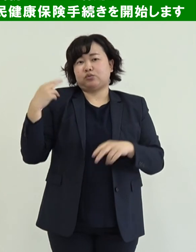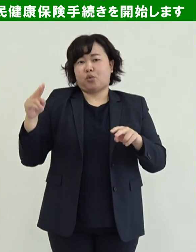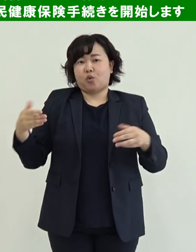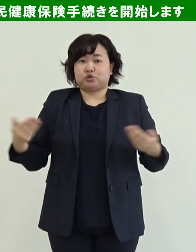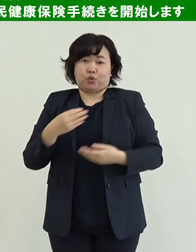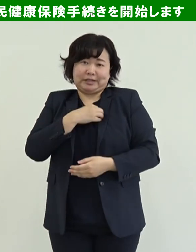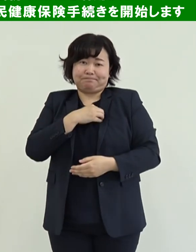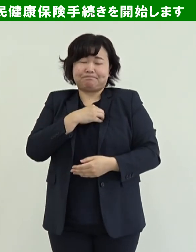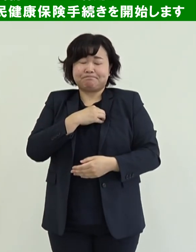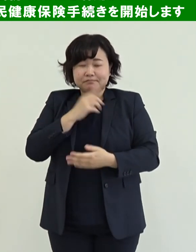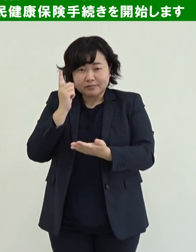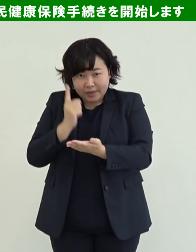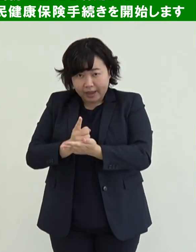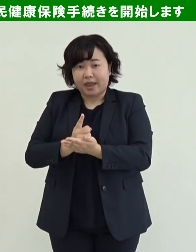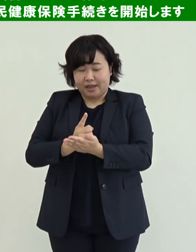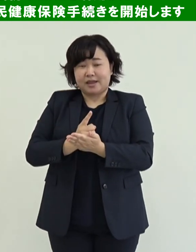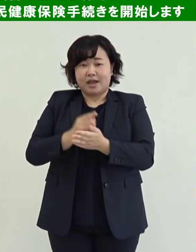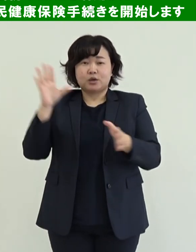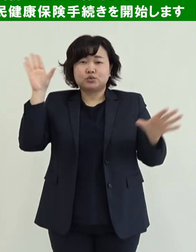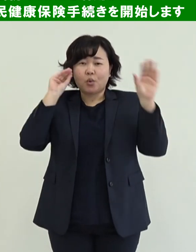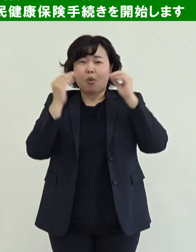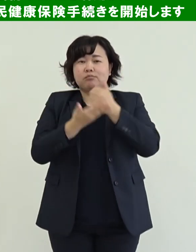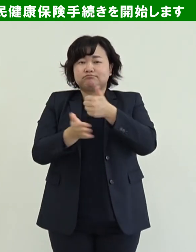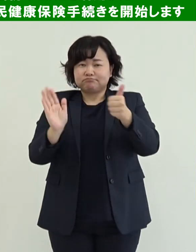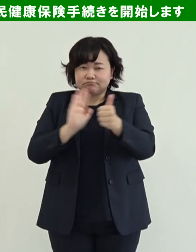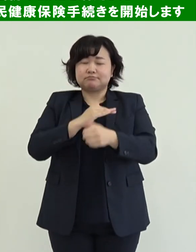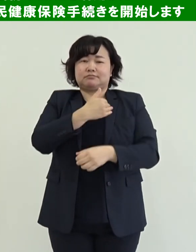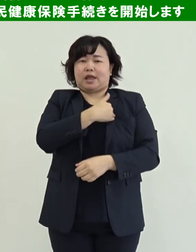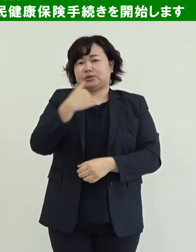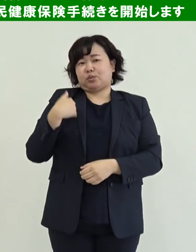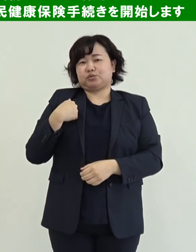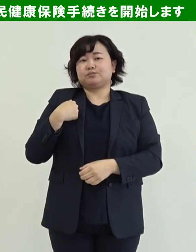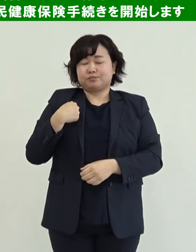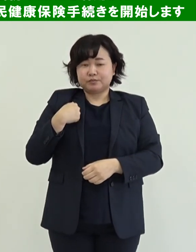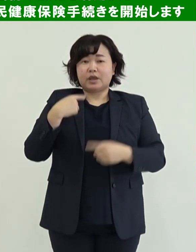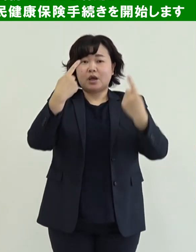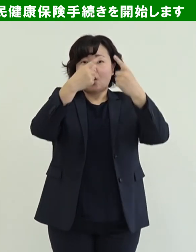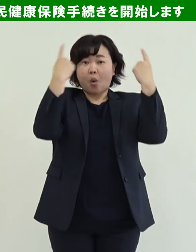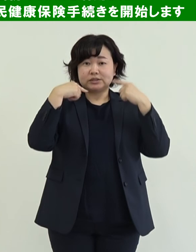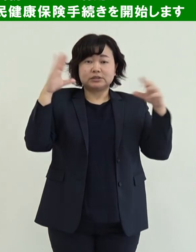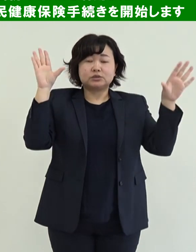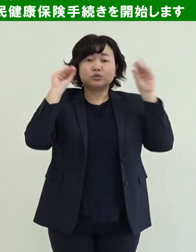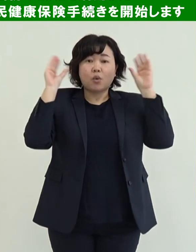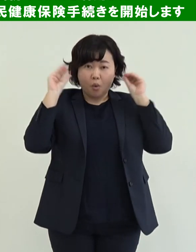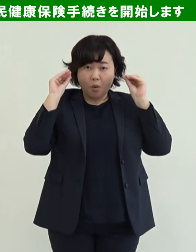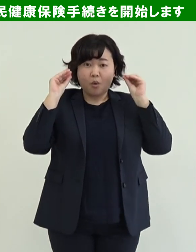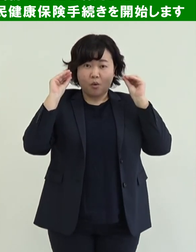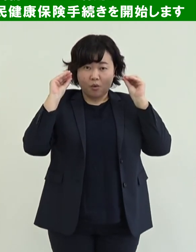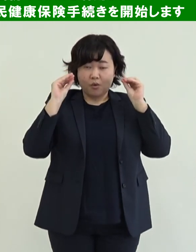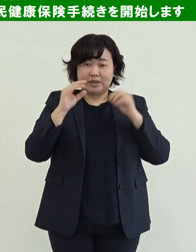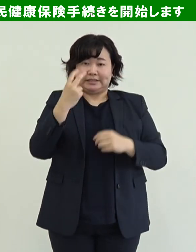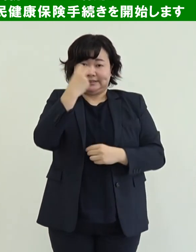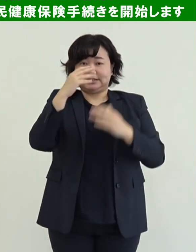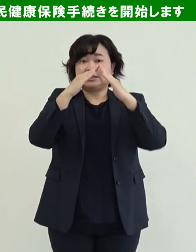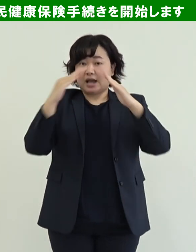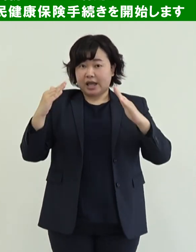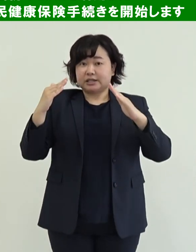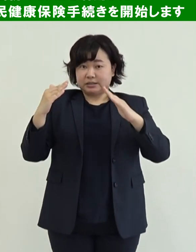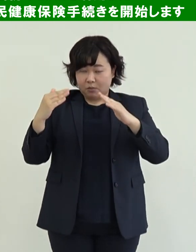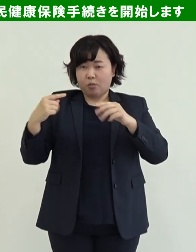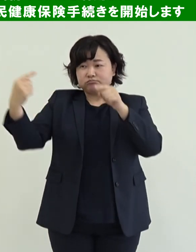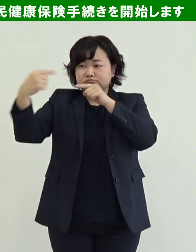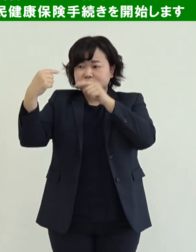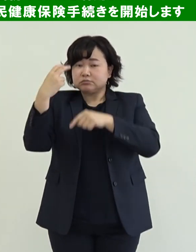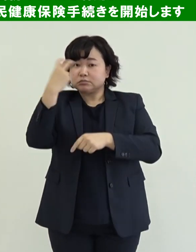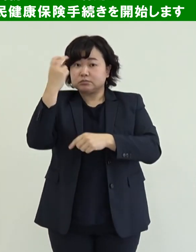もあのしっかりとっておりますまた個人情報のですね保護審議会にもあの答申をある指紋を今あさせていただいているという